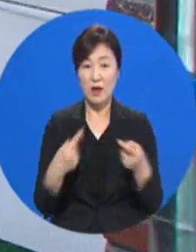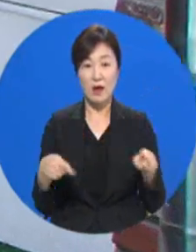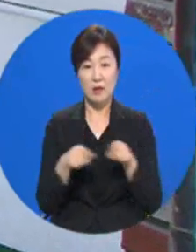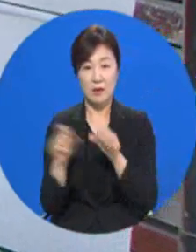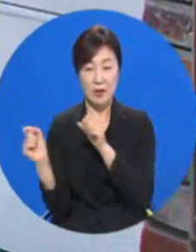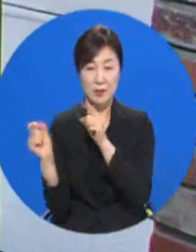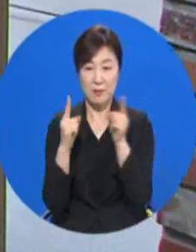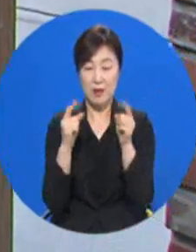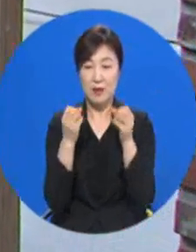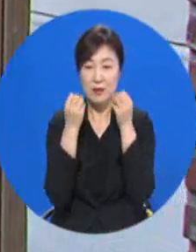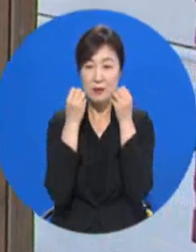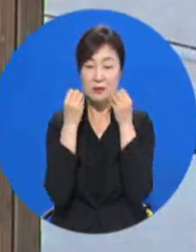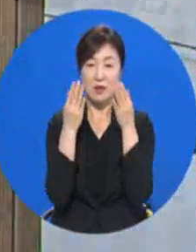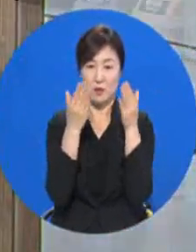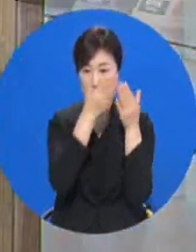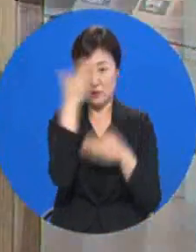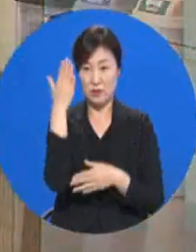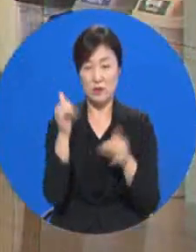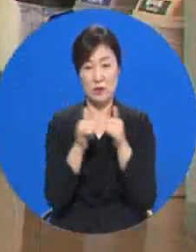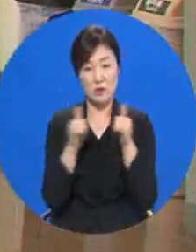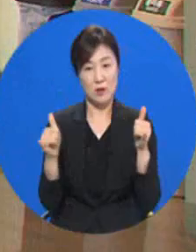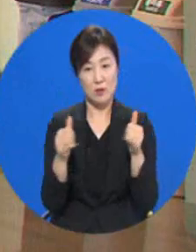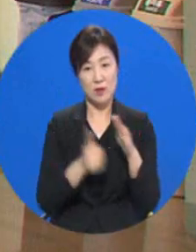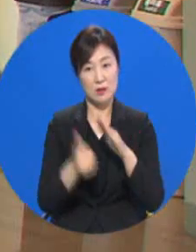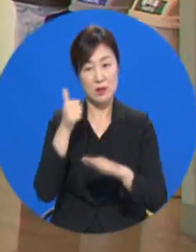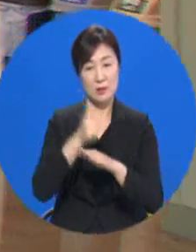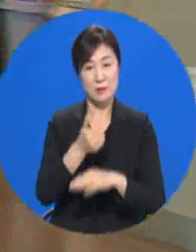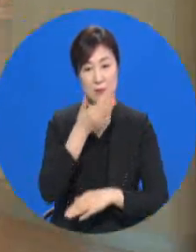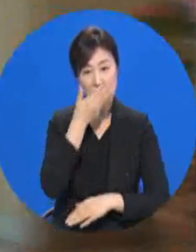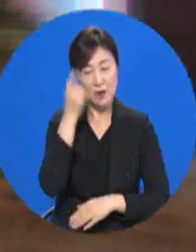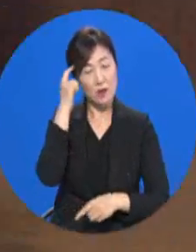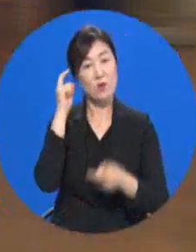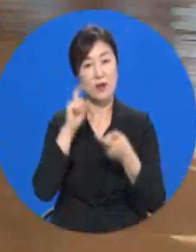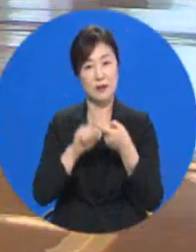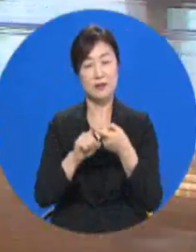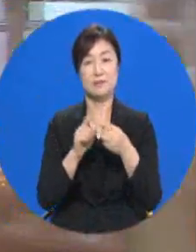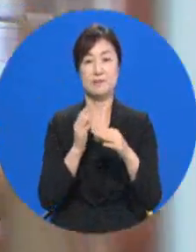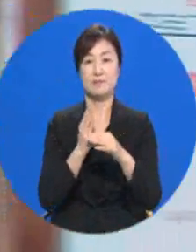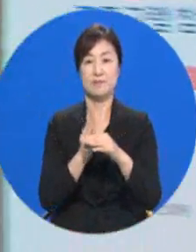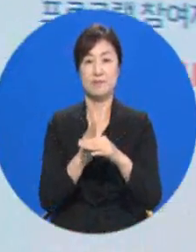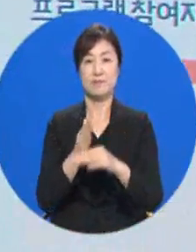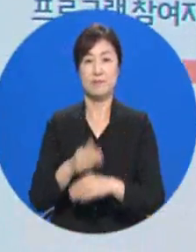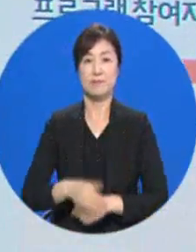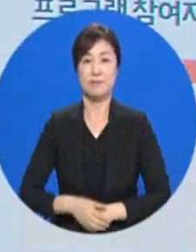청년 창업 공간으로 자리매김할 수 있을지 주목됩니다. MBC 뉴스 문형철입니다.